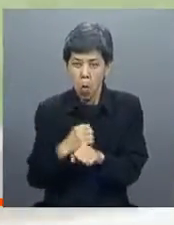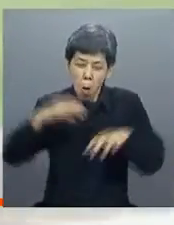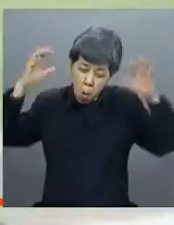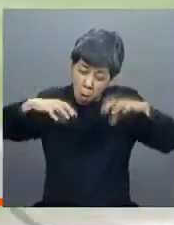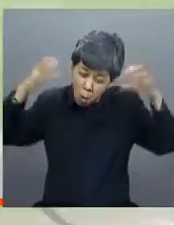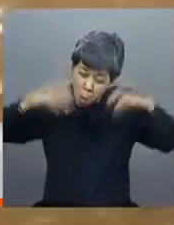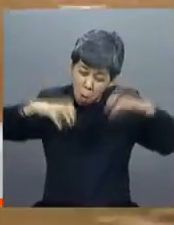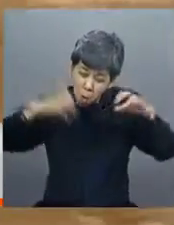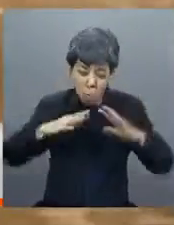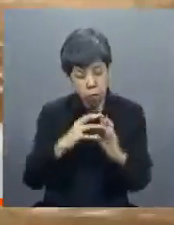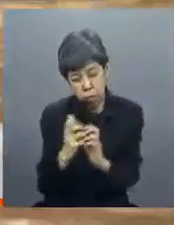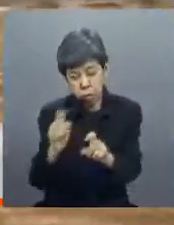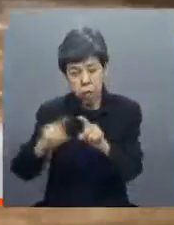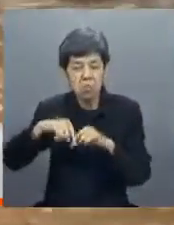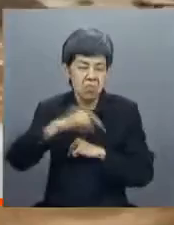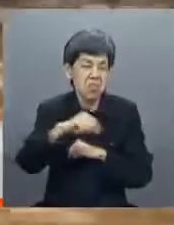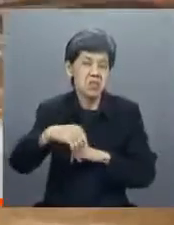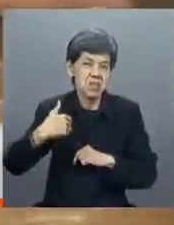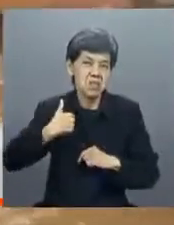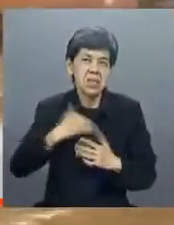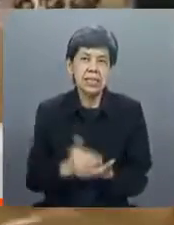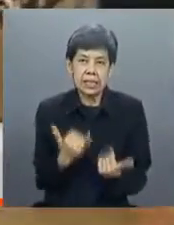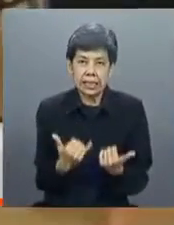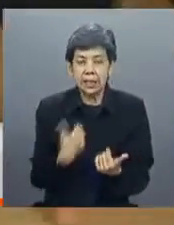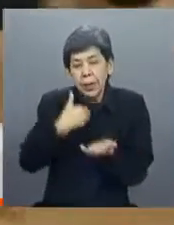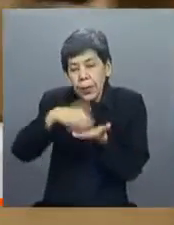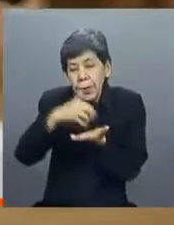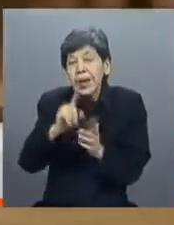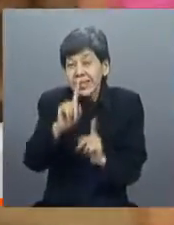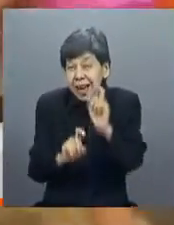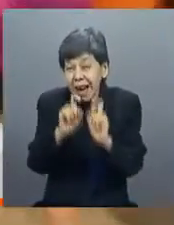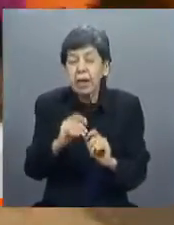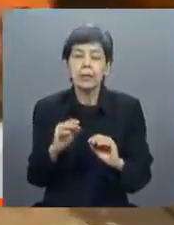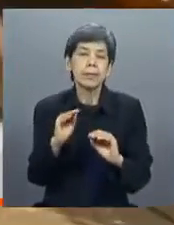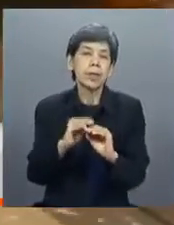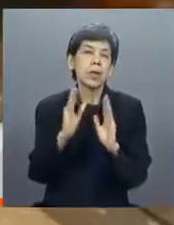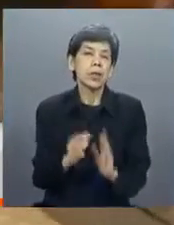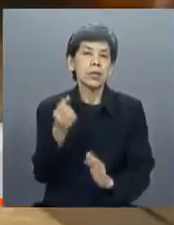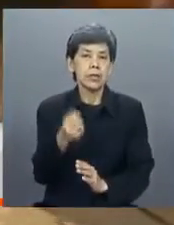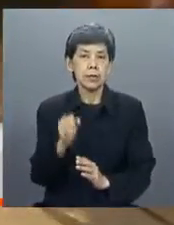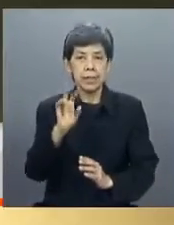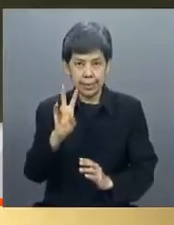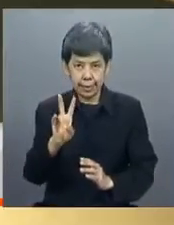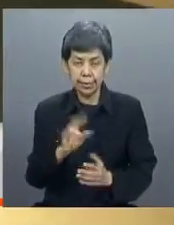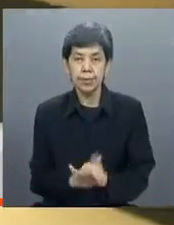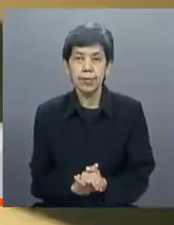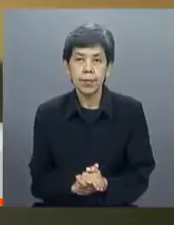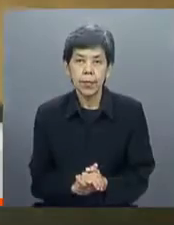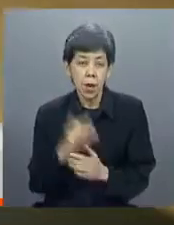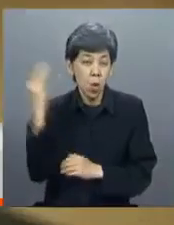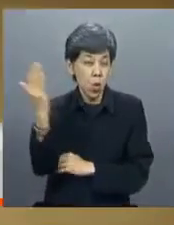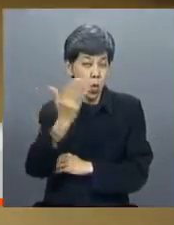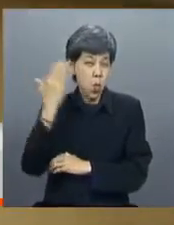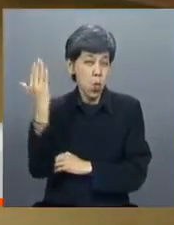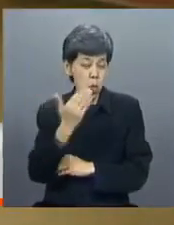กหนักสร้างความเสียหายเป็นบริเวณกว้างล่าสุดมีรายงานผู้เสียชีวิตเพิ่มเป็น17คนไซโคลนวินส